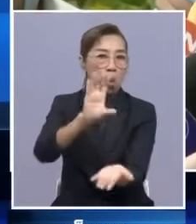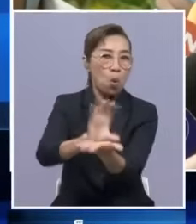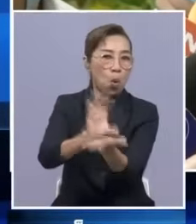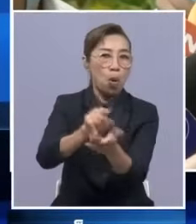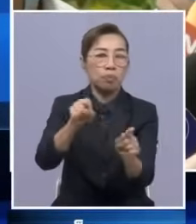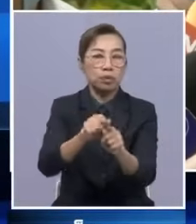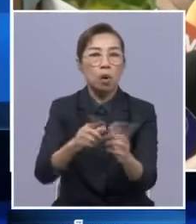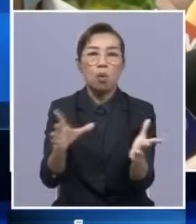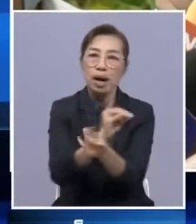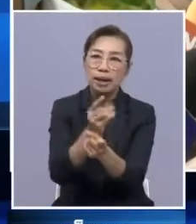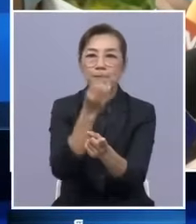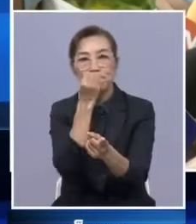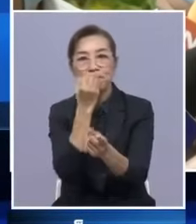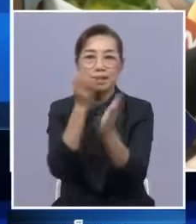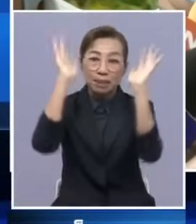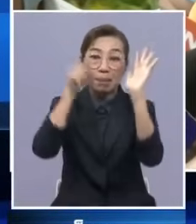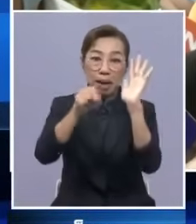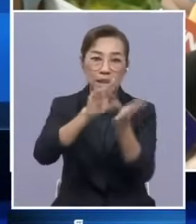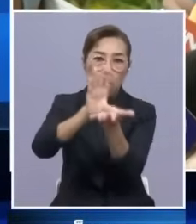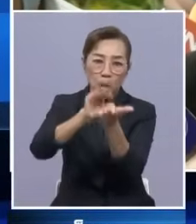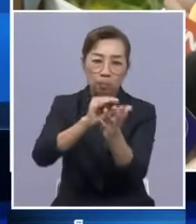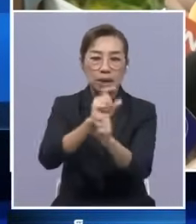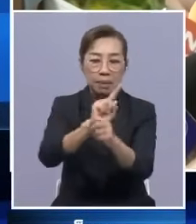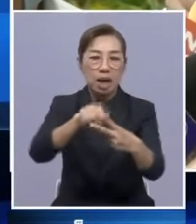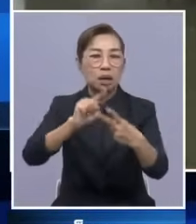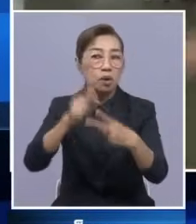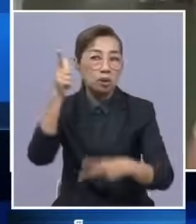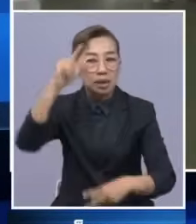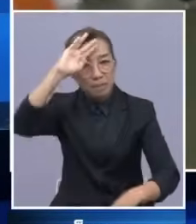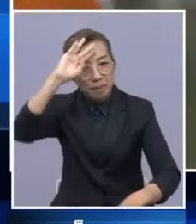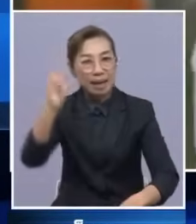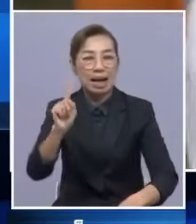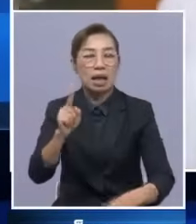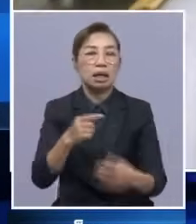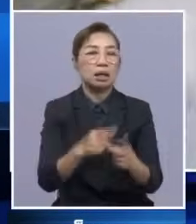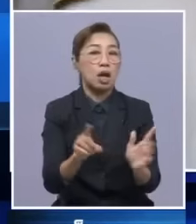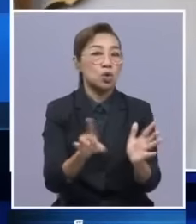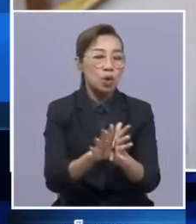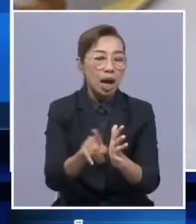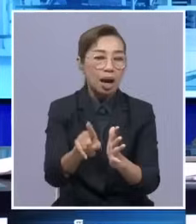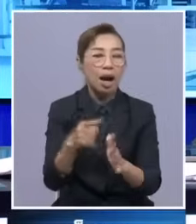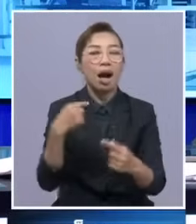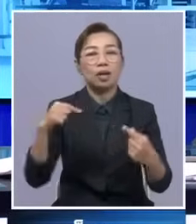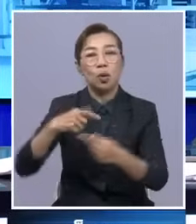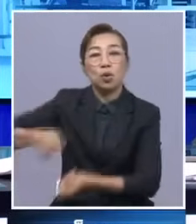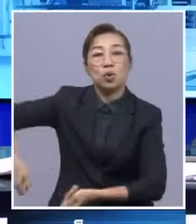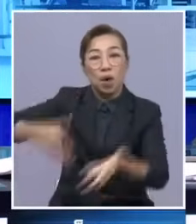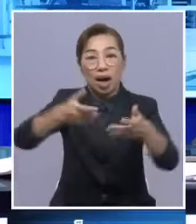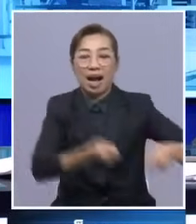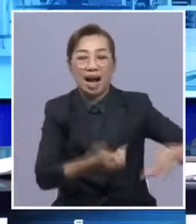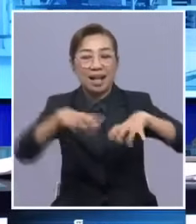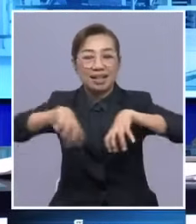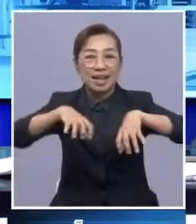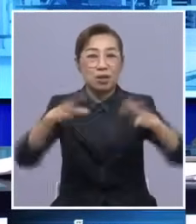งแล้วก็เรื่องคุณทักษิณด้วยแต่ปิดท้ายด้วยเรื่องนึงที่น่าจะให้กำลังใจคุณอุ๊งอิ๊งได ้ ก็คือสงกรานต ์ ซอฟต์พาวเวอร์ครั้งนี้